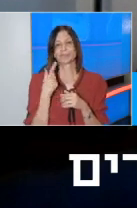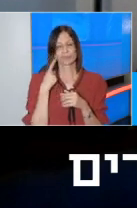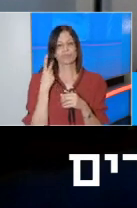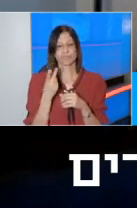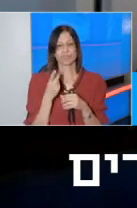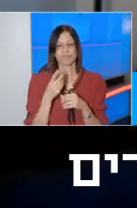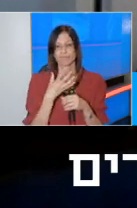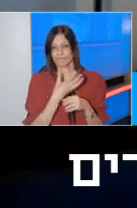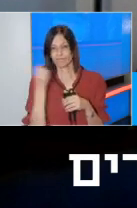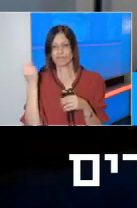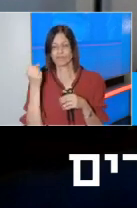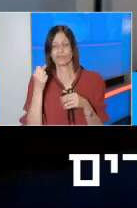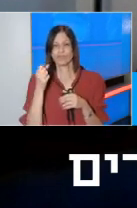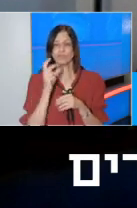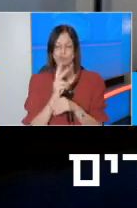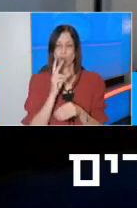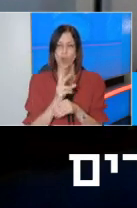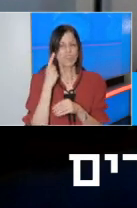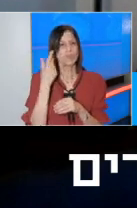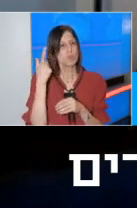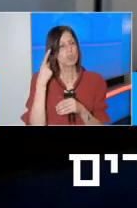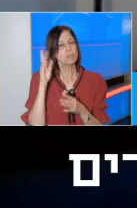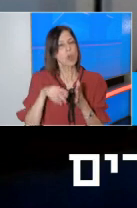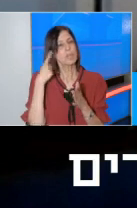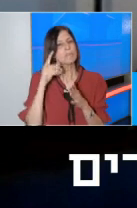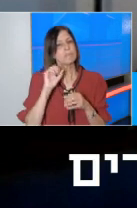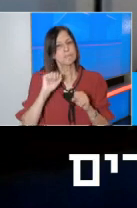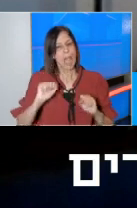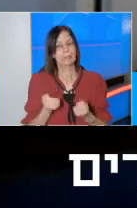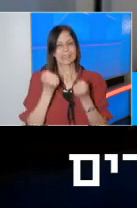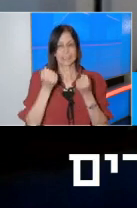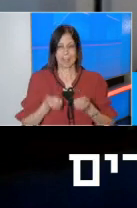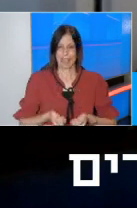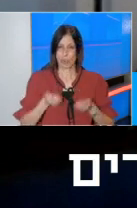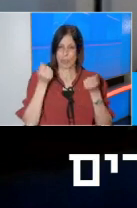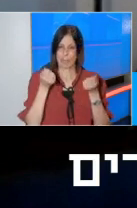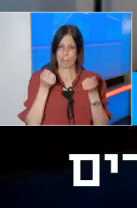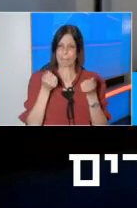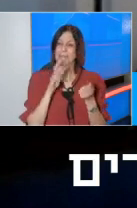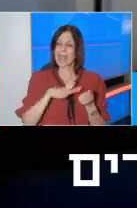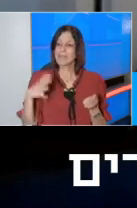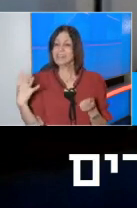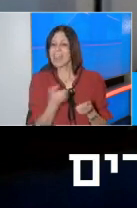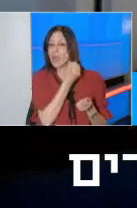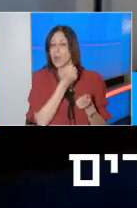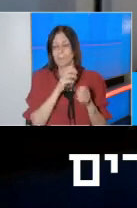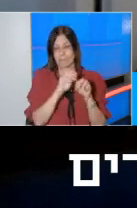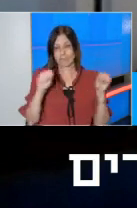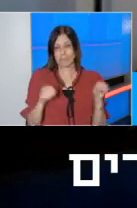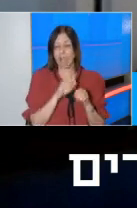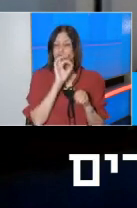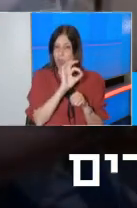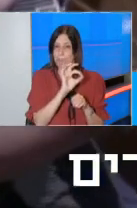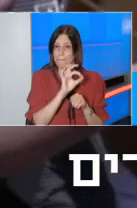השמורות. פחות אנשים יודעים על המאמצים החינוכיים או החינוכיים כביכול. ילדים נלקחו מהמשפחות